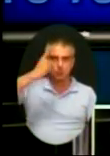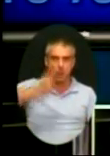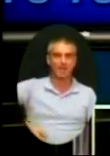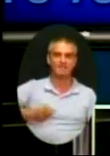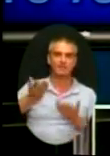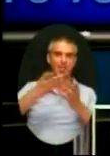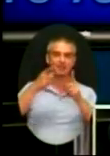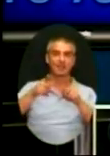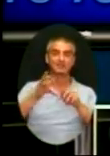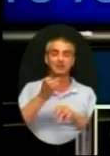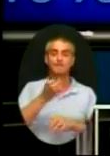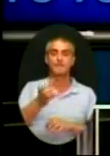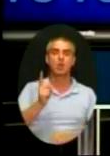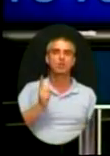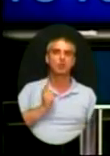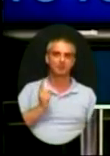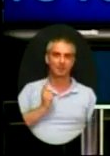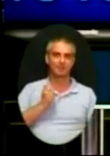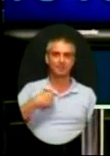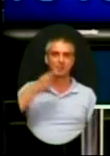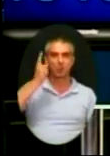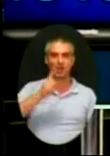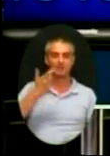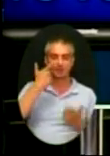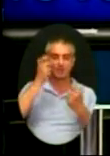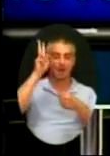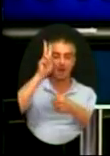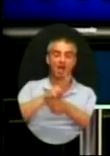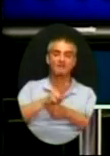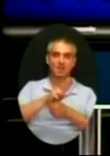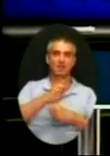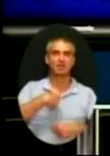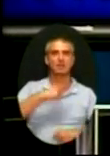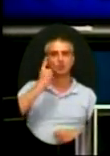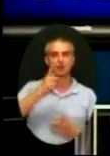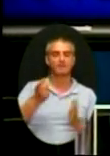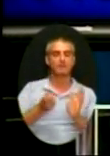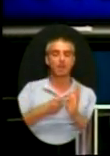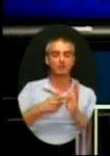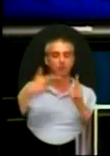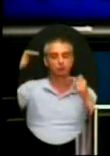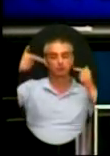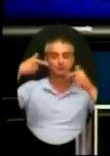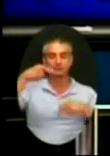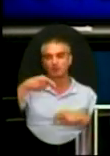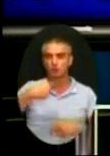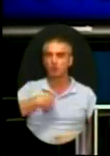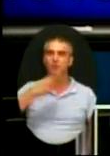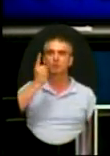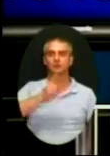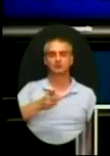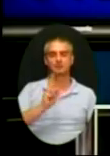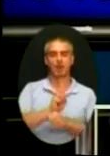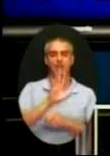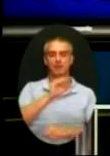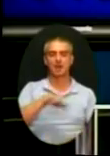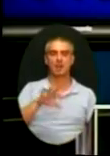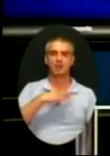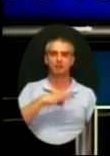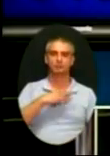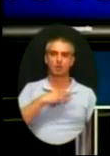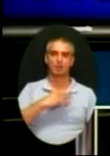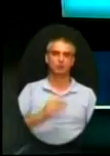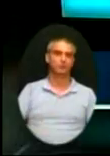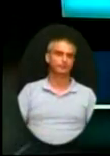חייבים להתייחס למעונות הפרטיים. אנחנו חייבים לפקח עליהם. אנחנו חייבים לדרוש מצלמות שם. אנחנו צריכים להגן על הילדים